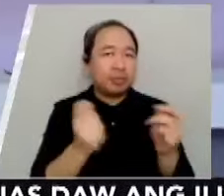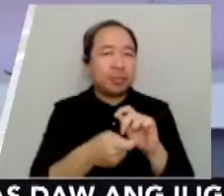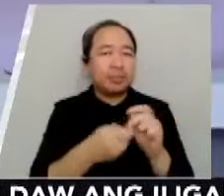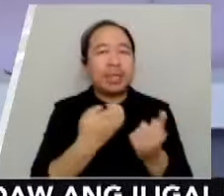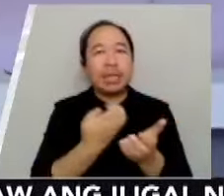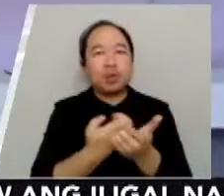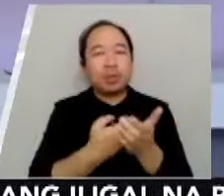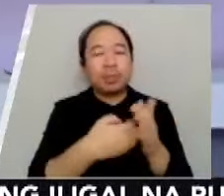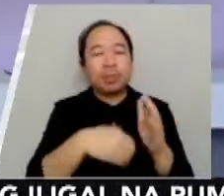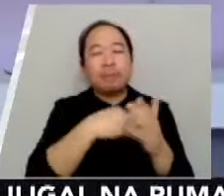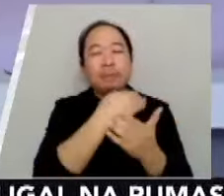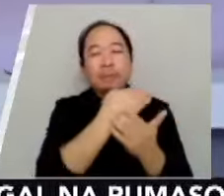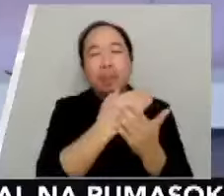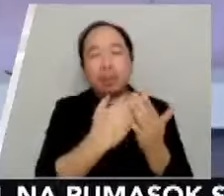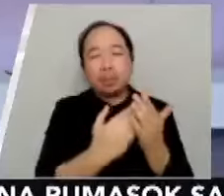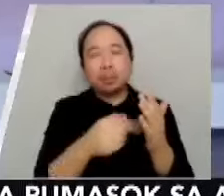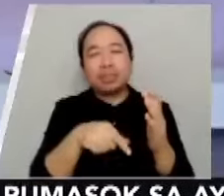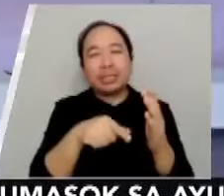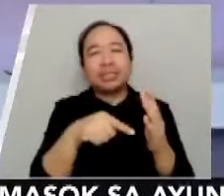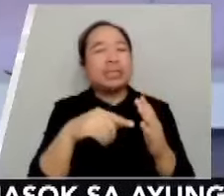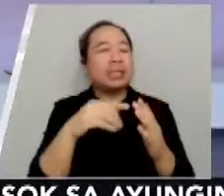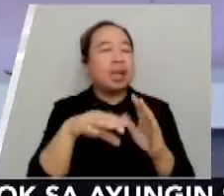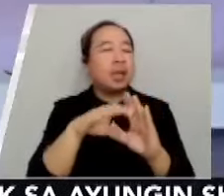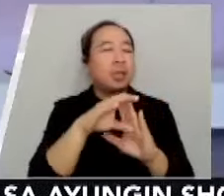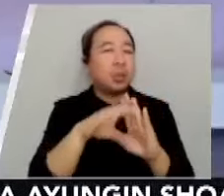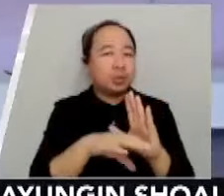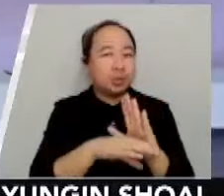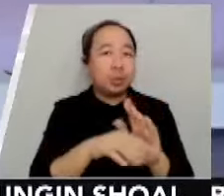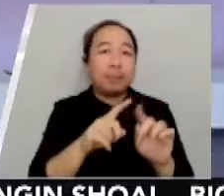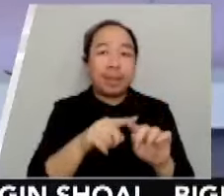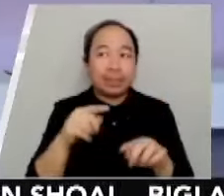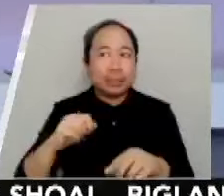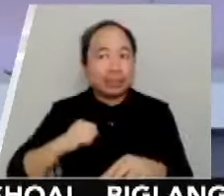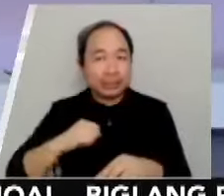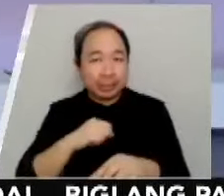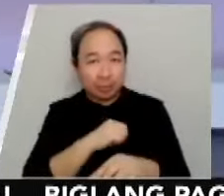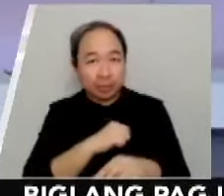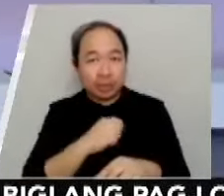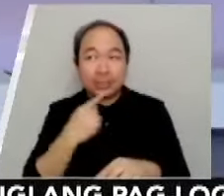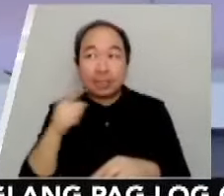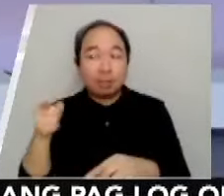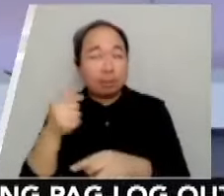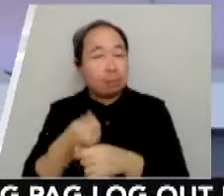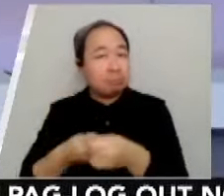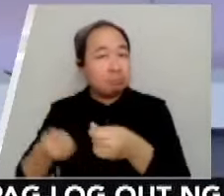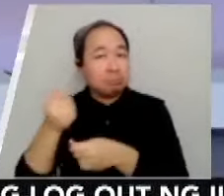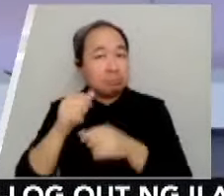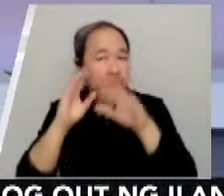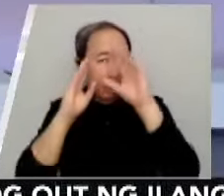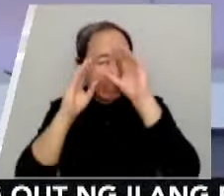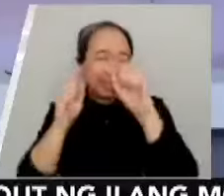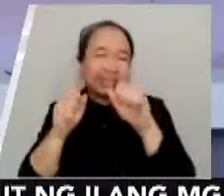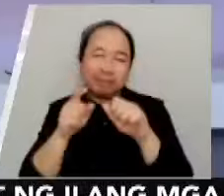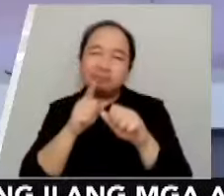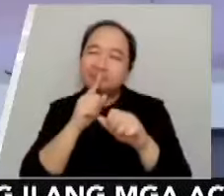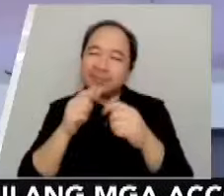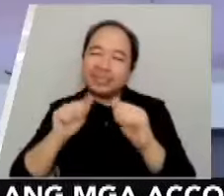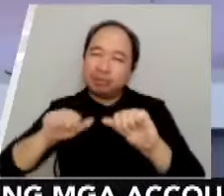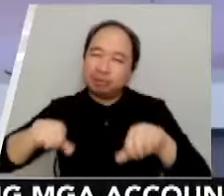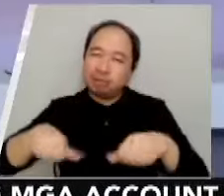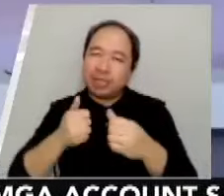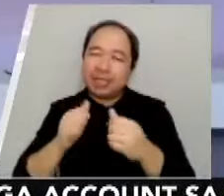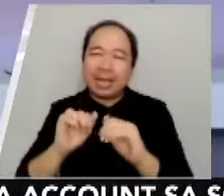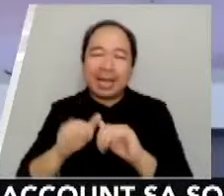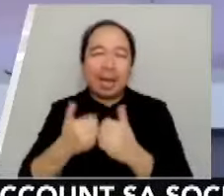ng saligang batas. Pero sa Senado, inamin ng Senate President na malaking hamon ang pagpasa ng bersyon nila